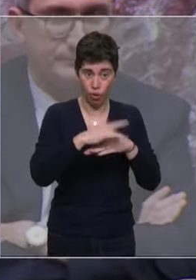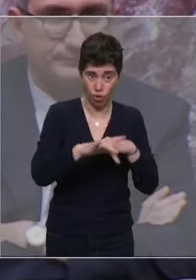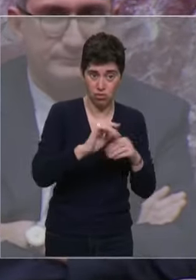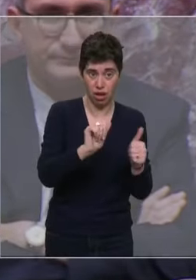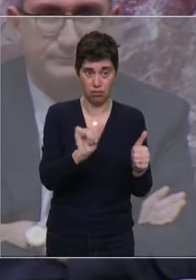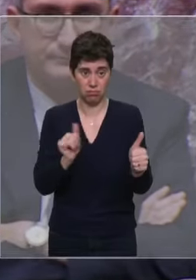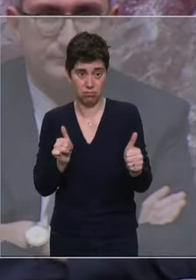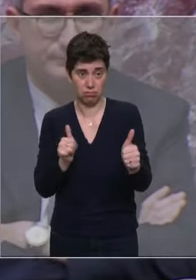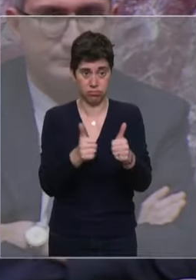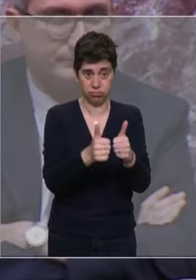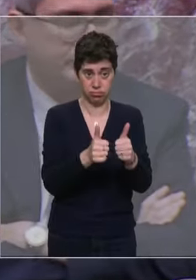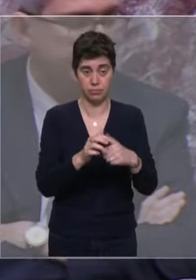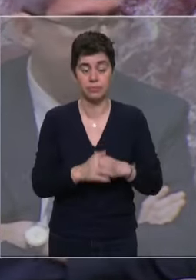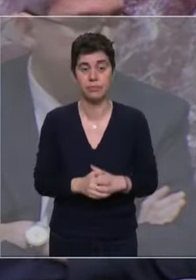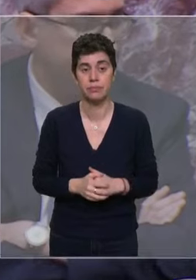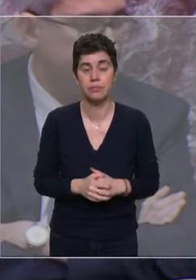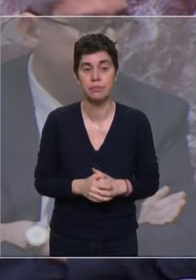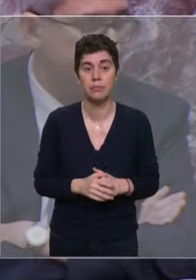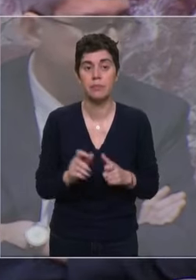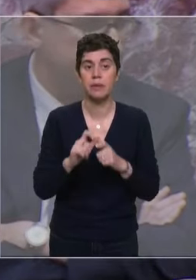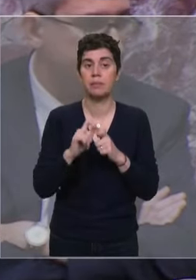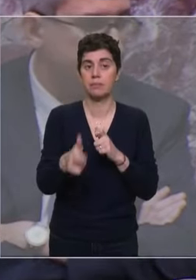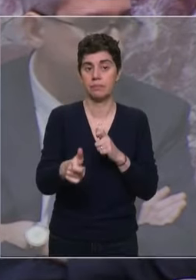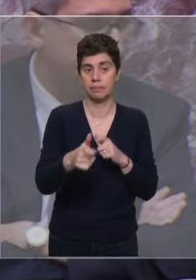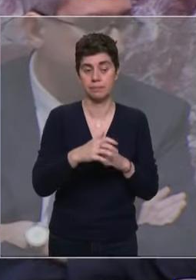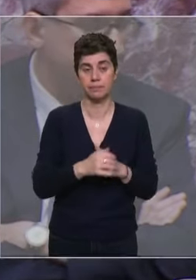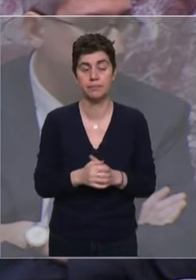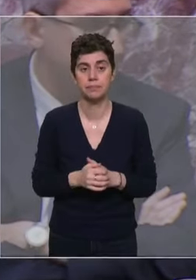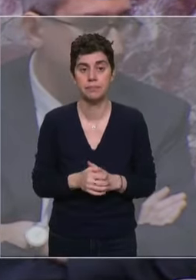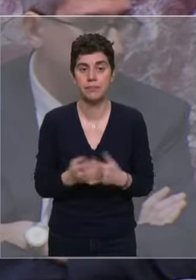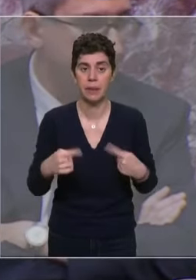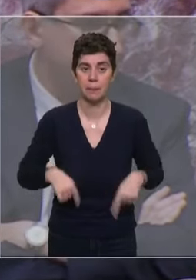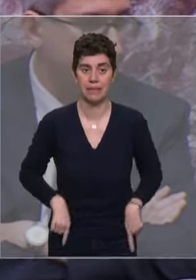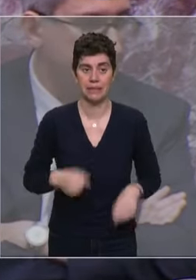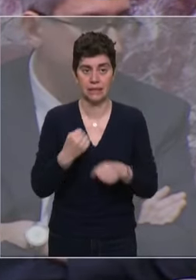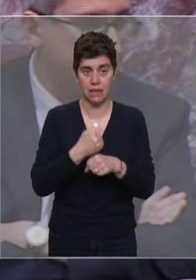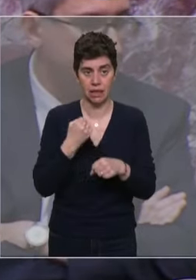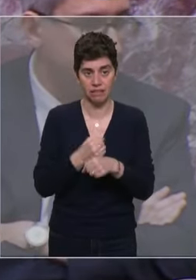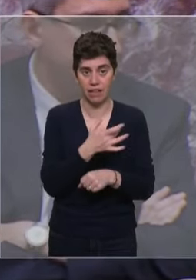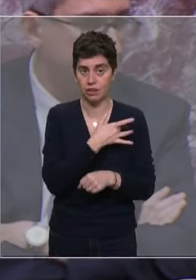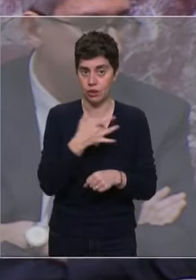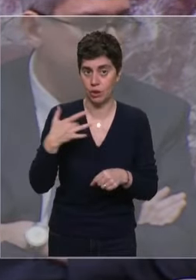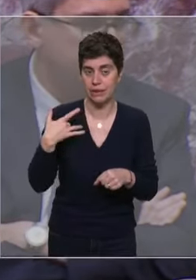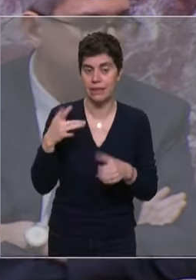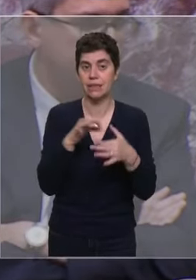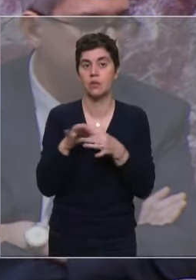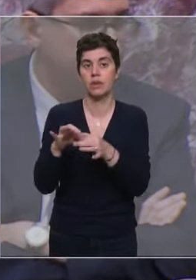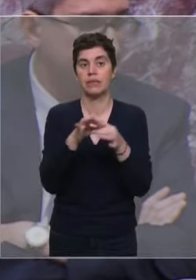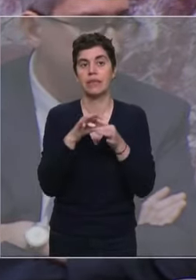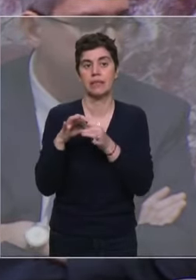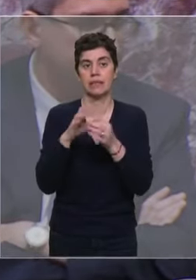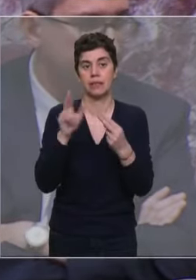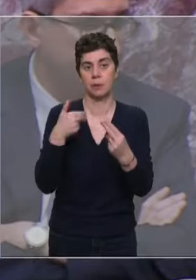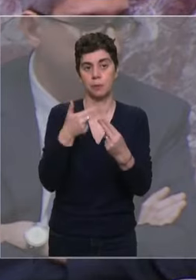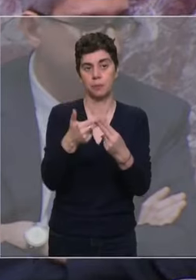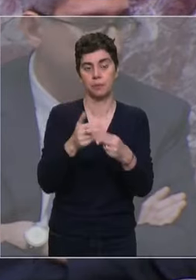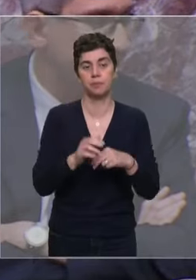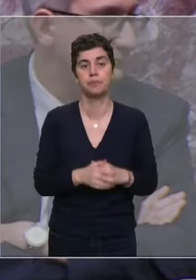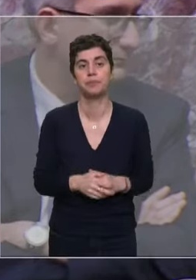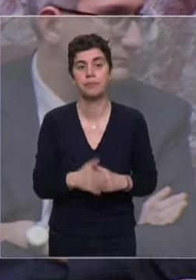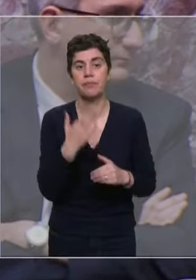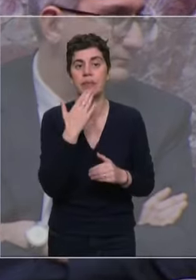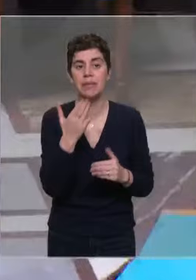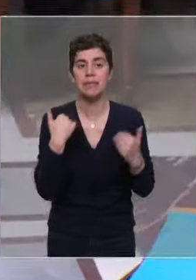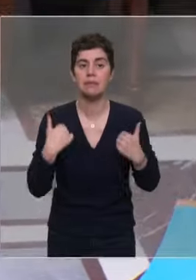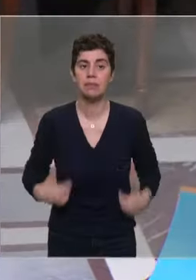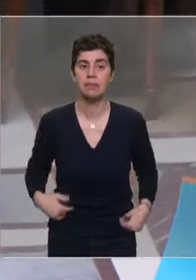Je vous remercie, mon cher collègue. La parole est à Madame Catherine Vautrin, ministre du Travail, de la Santé et des Solidarités. Merci,